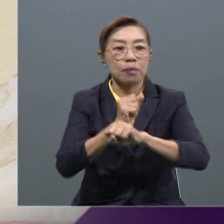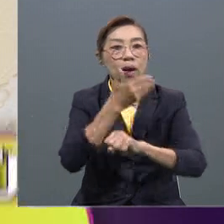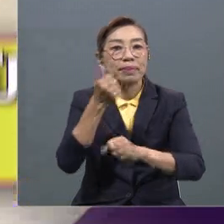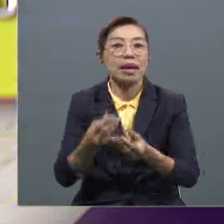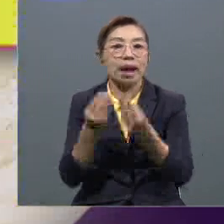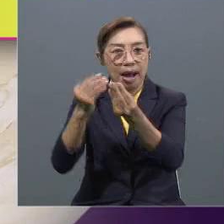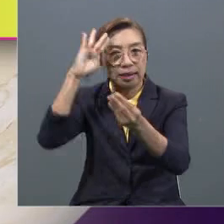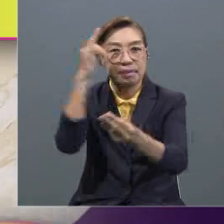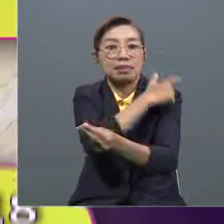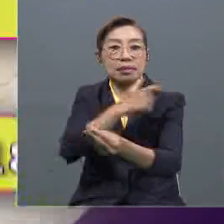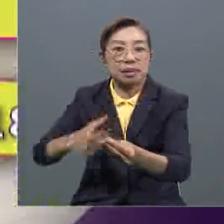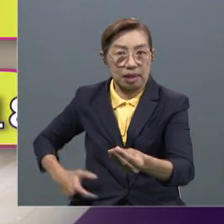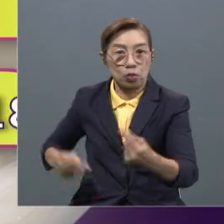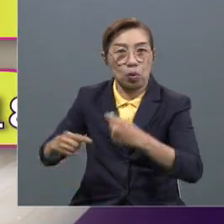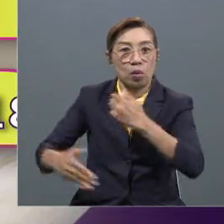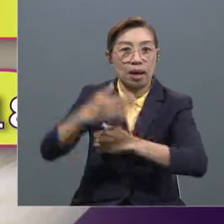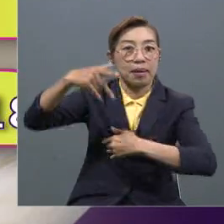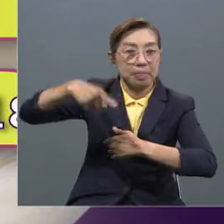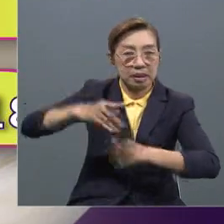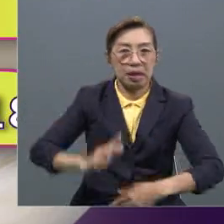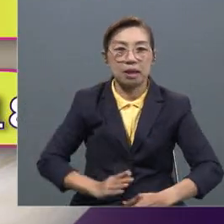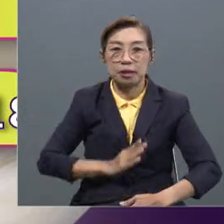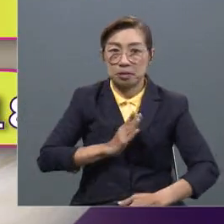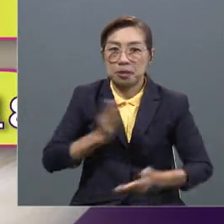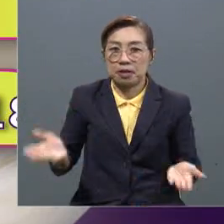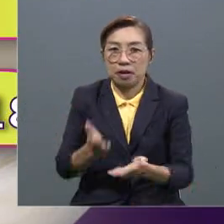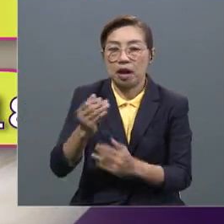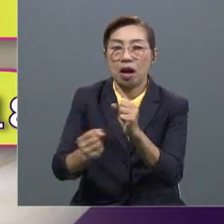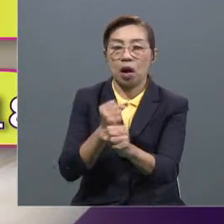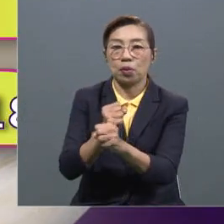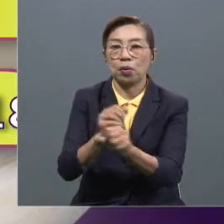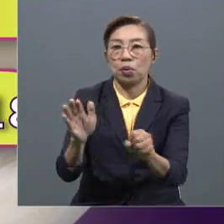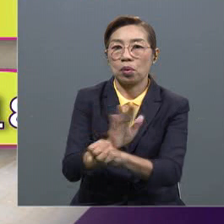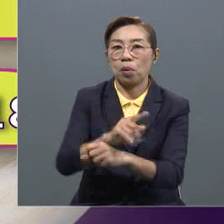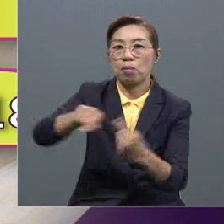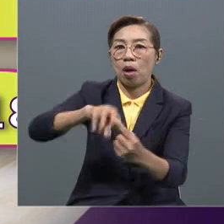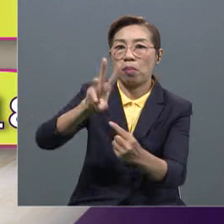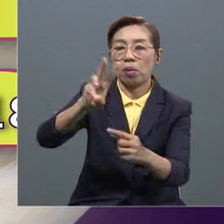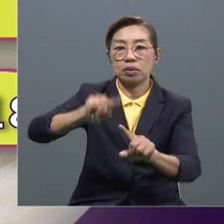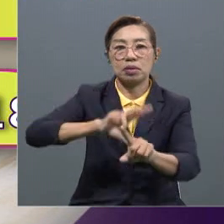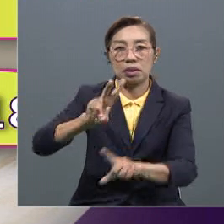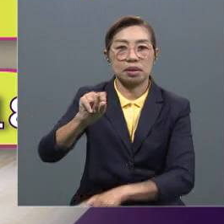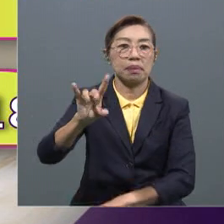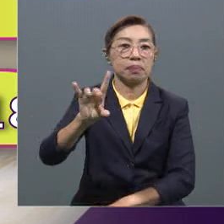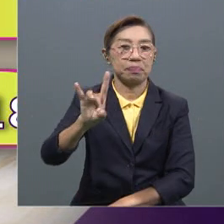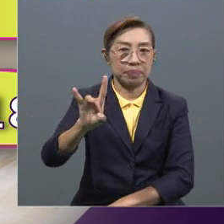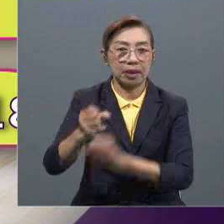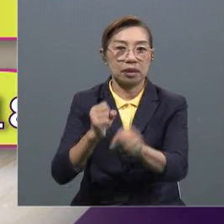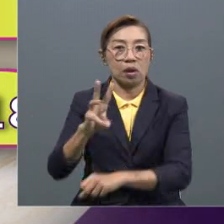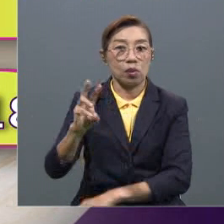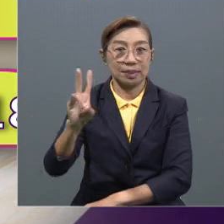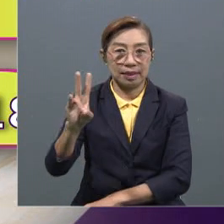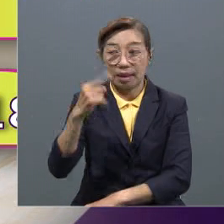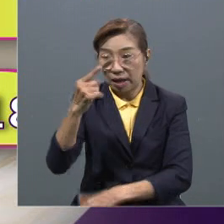เนื่องในโอกาสพระราชพิธีมหามงคลเฉลิมพระชนพรรษา 6รอบ 28กรกฎาคม2567โดยรับ